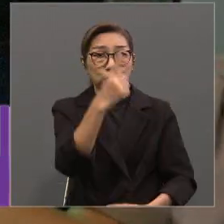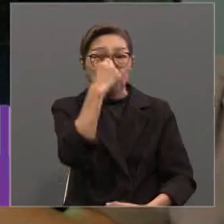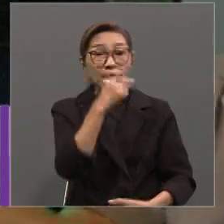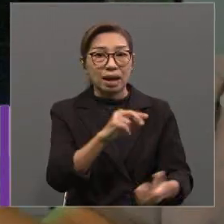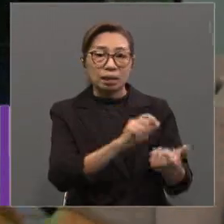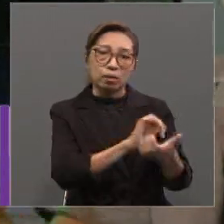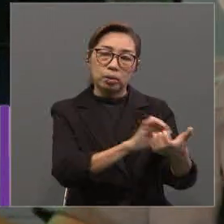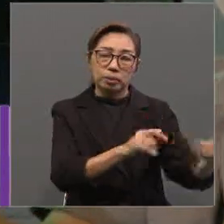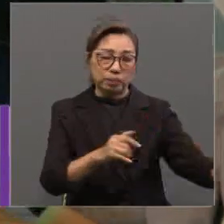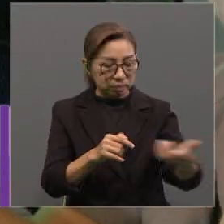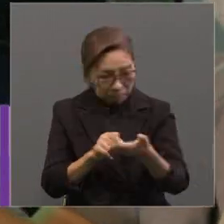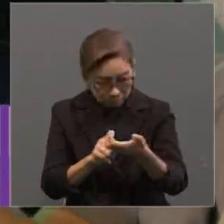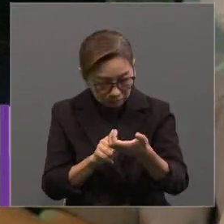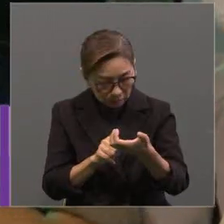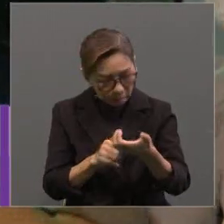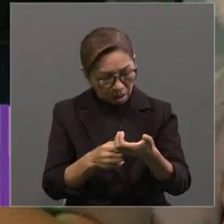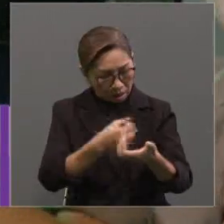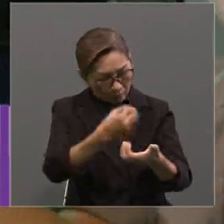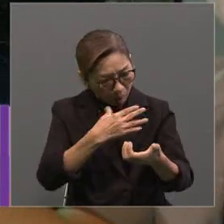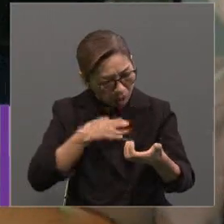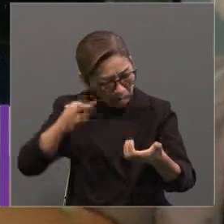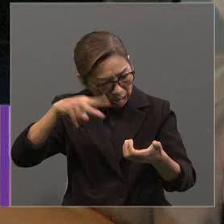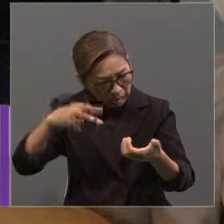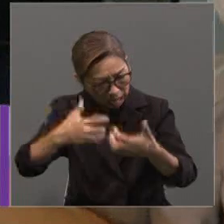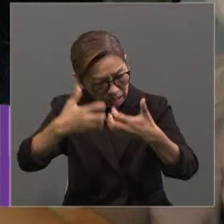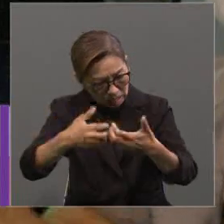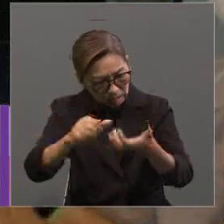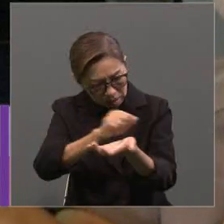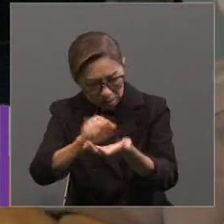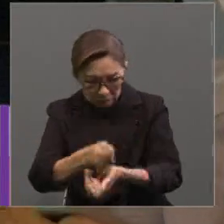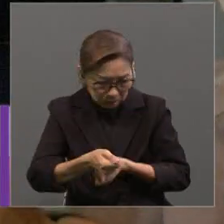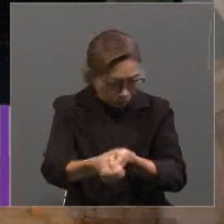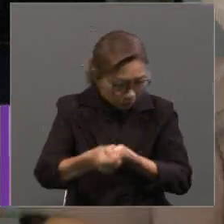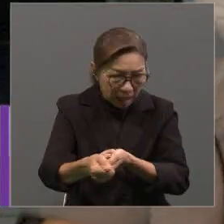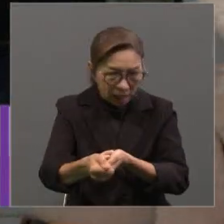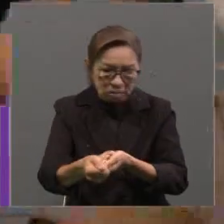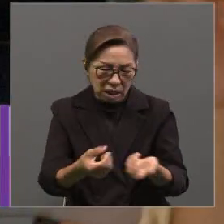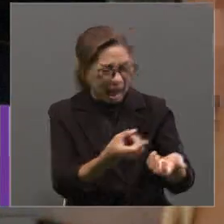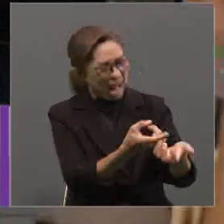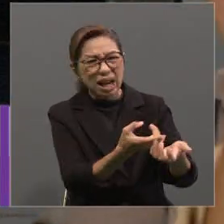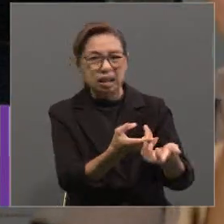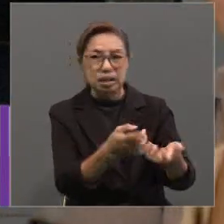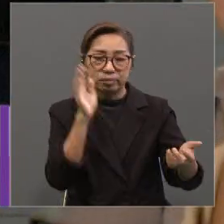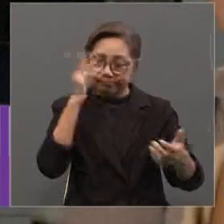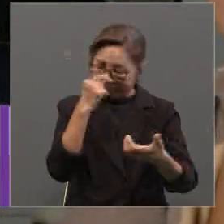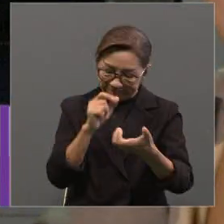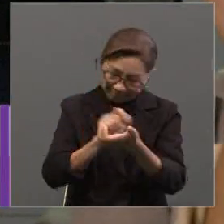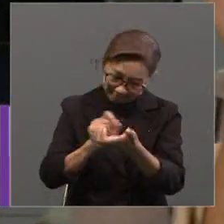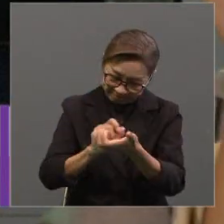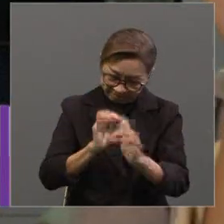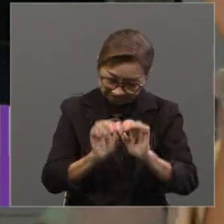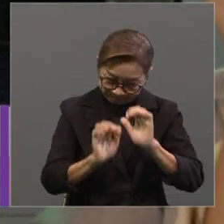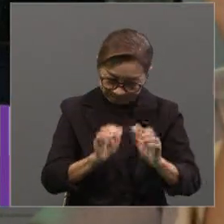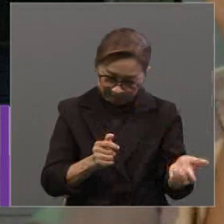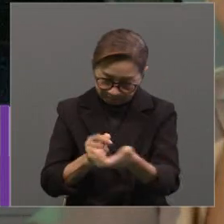ให้หาเครื่องทำความสะอาดทีแรกผมก็งงว่าเครื่องทำความสะอาดอะไรมันพิมพ์อีกเครื่องทำความสะอาดศพ